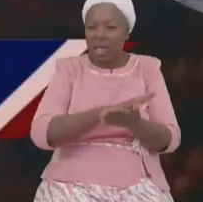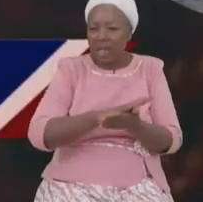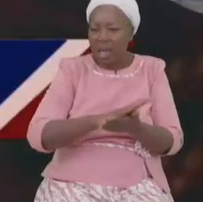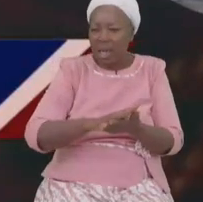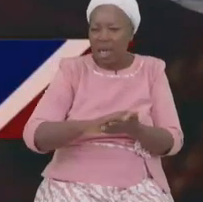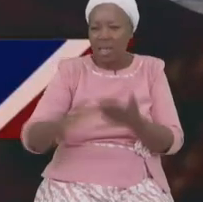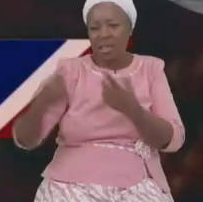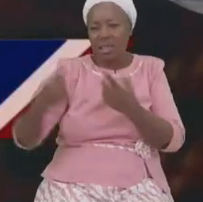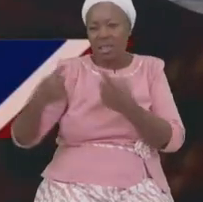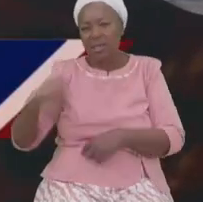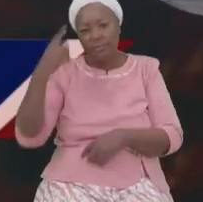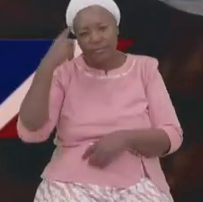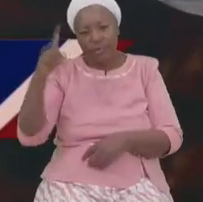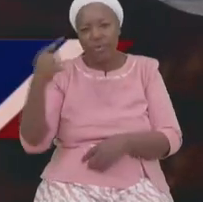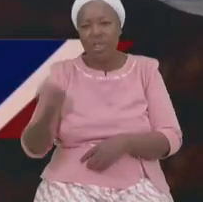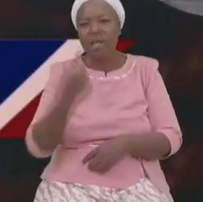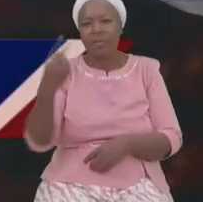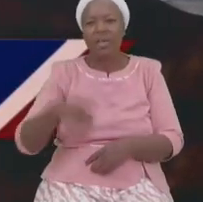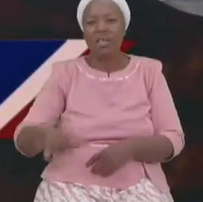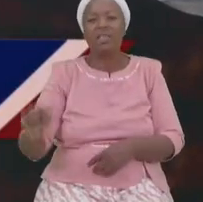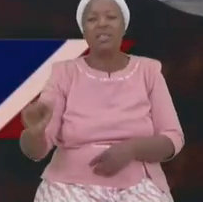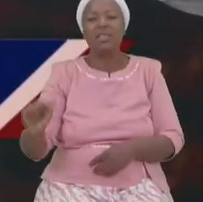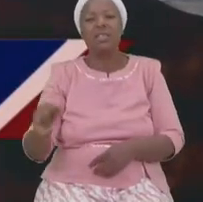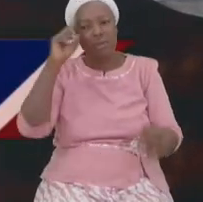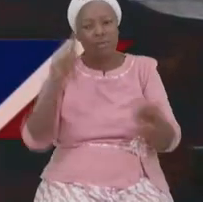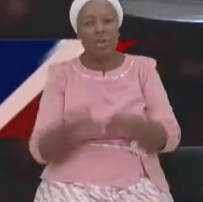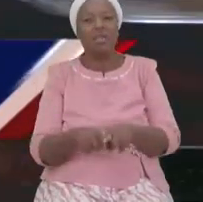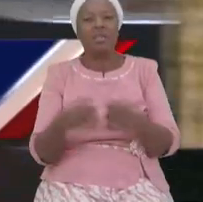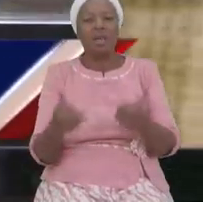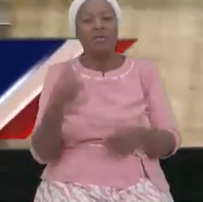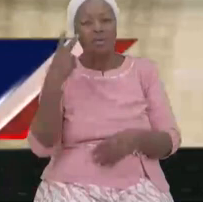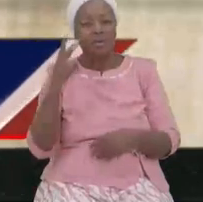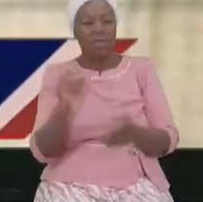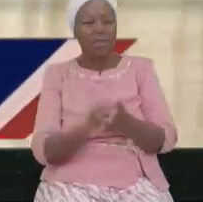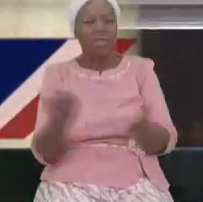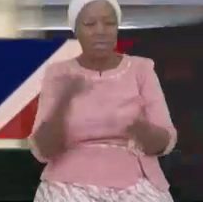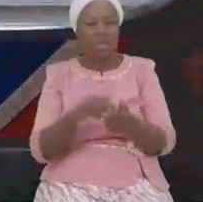Premier point, donc, le cœur purifié pour l'Alliance éternelle. Revenons en Jérémie,